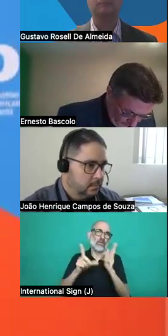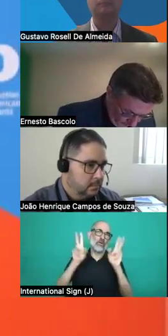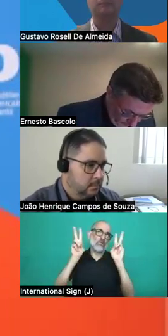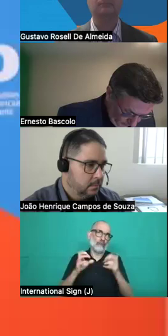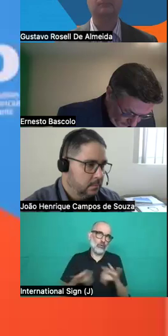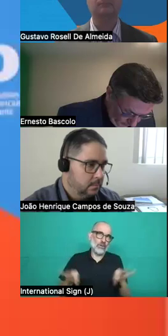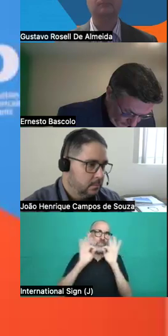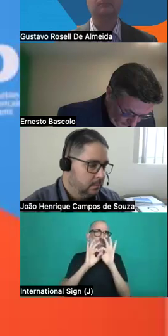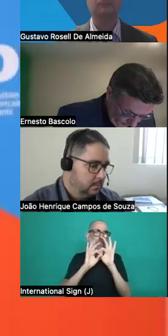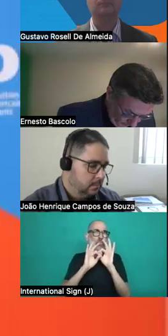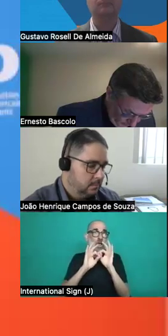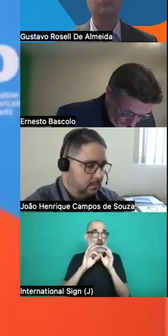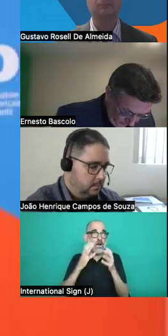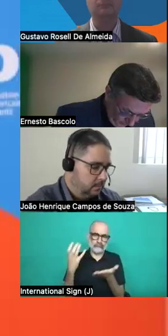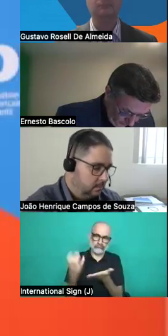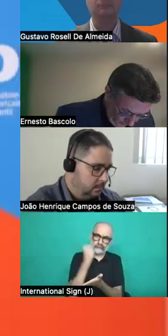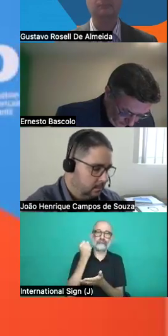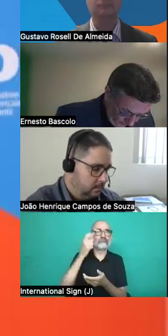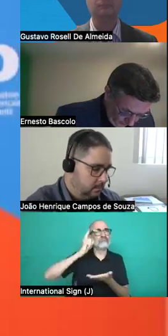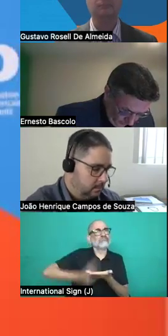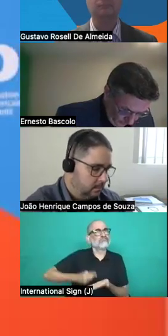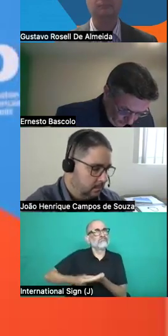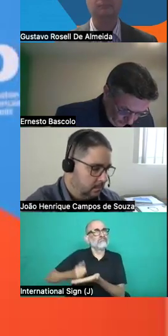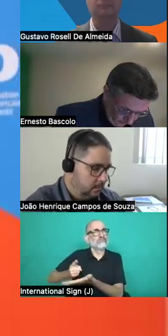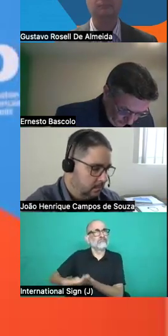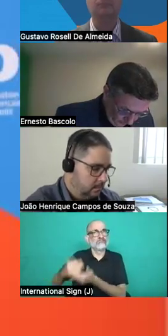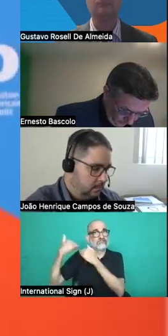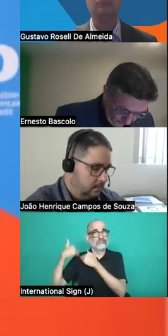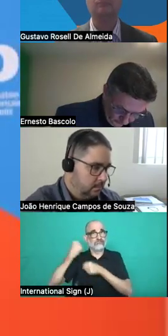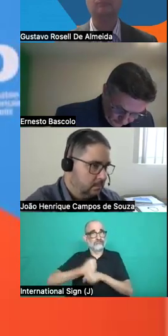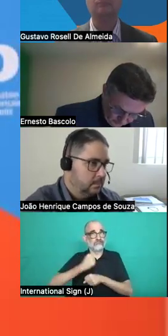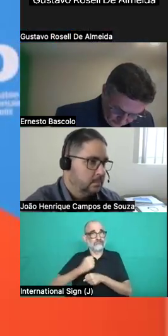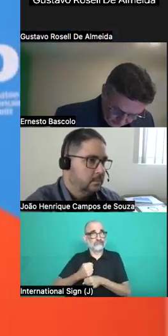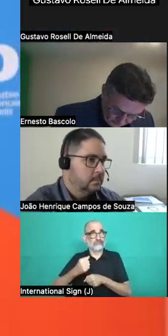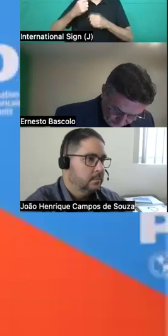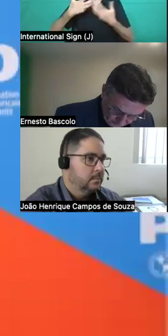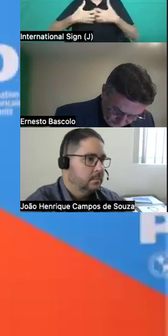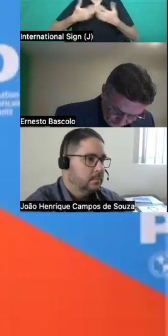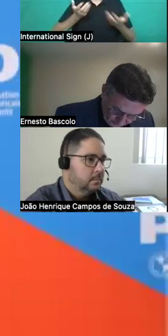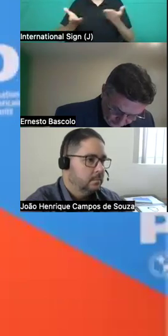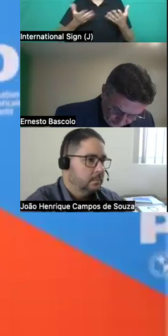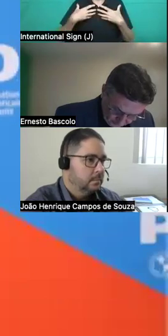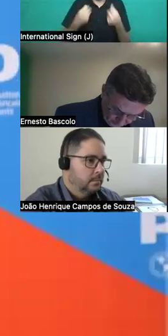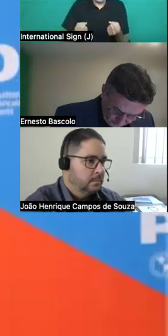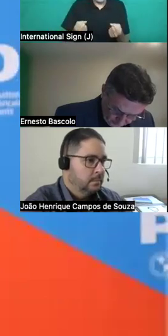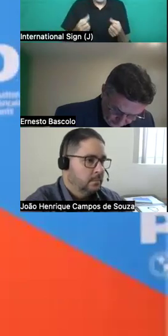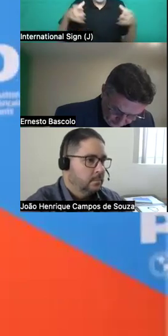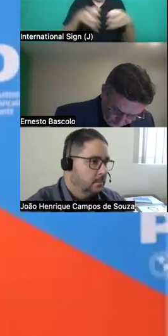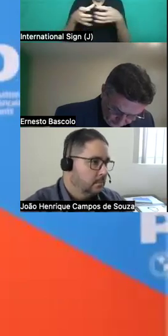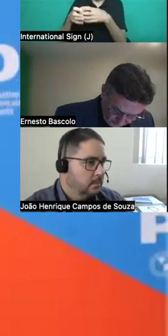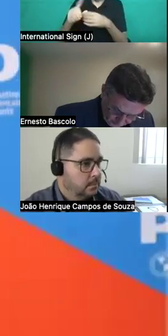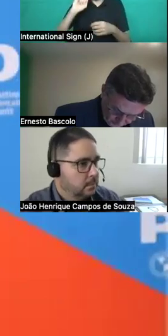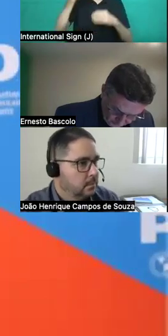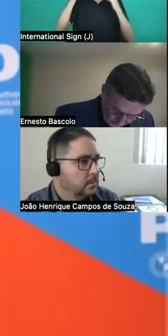la gestion des systèmes de services de santé et les équipes qui sont sur le front travaillent activement pour identifier